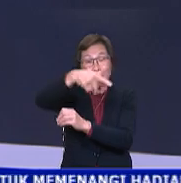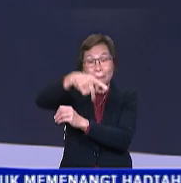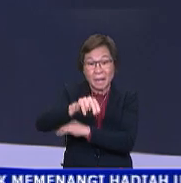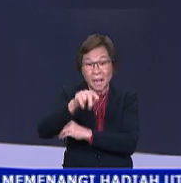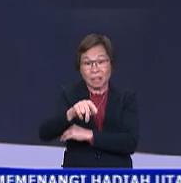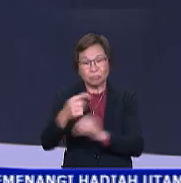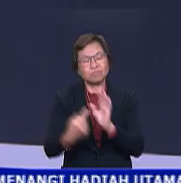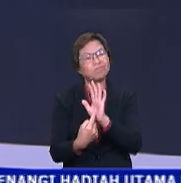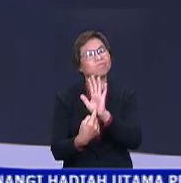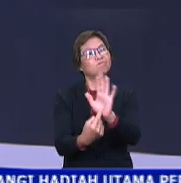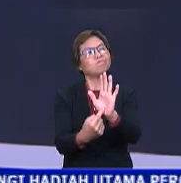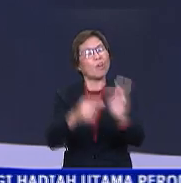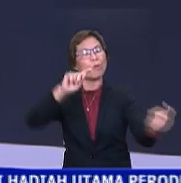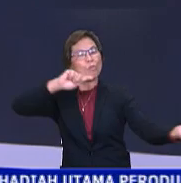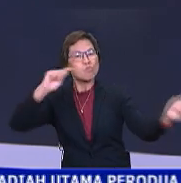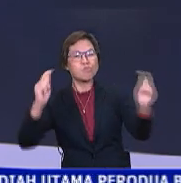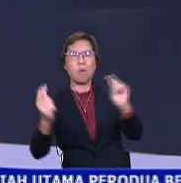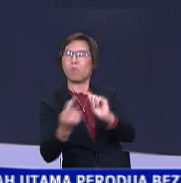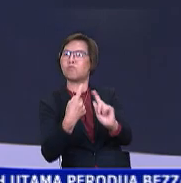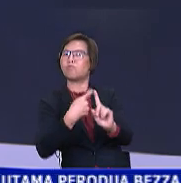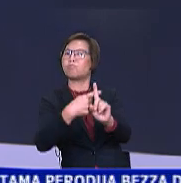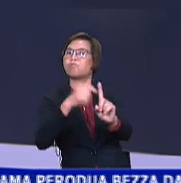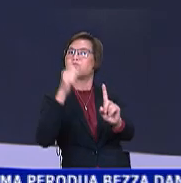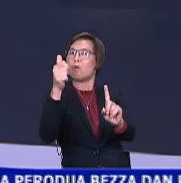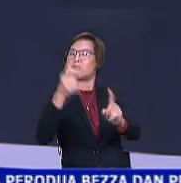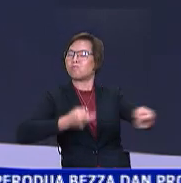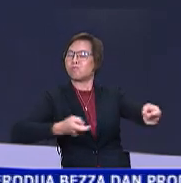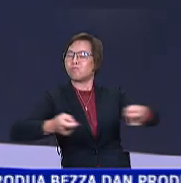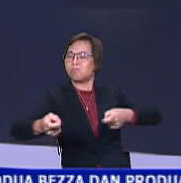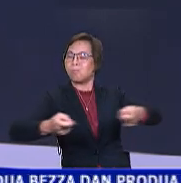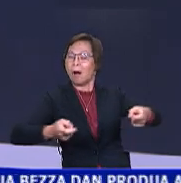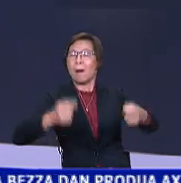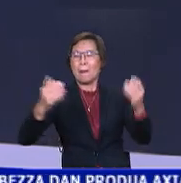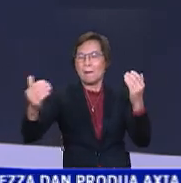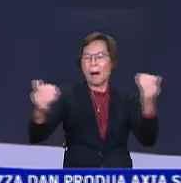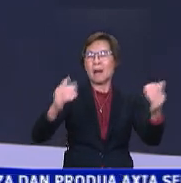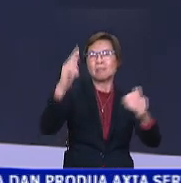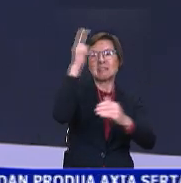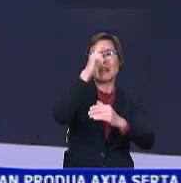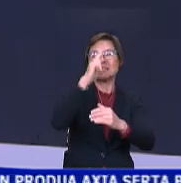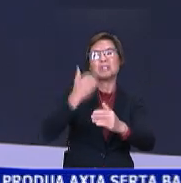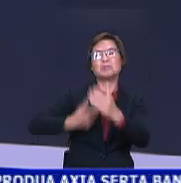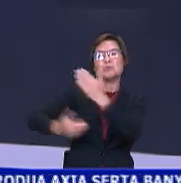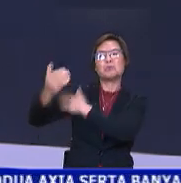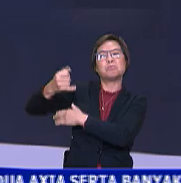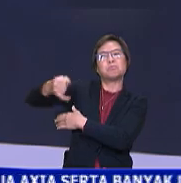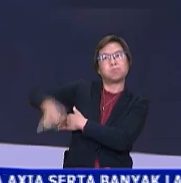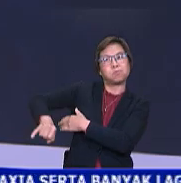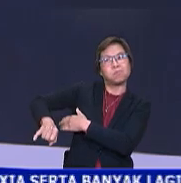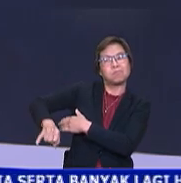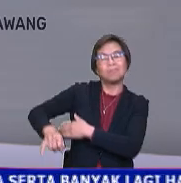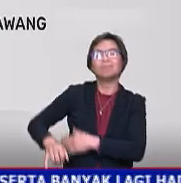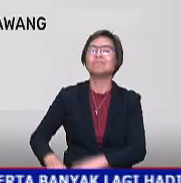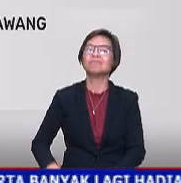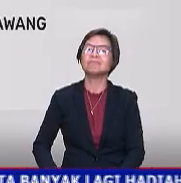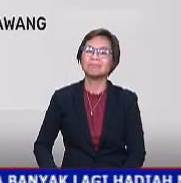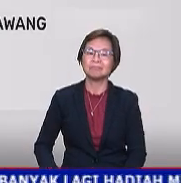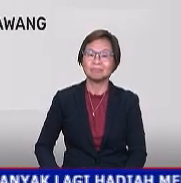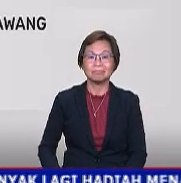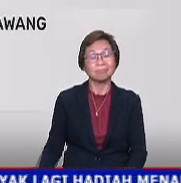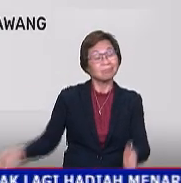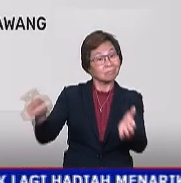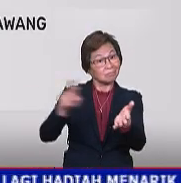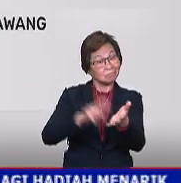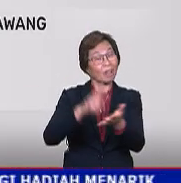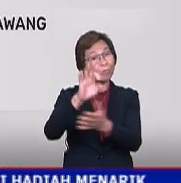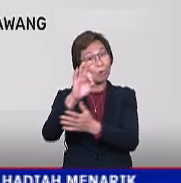PN menunjukkan perubahan positif dalam pentadbiran berbanding kerajaan terdahulu. Dalam